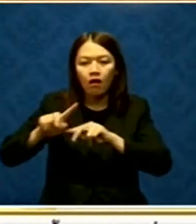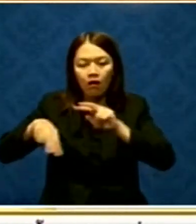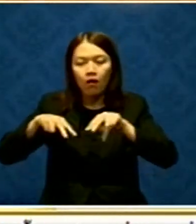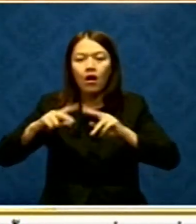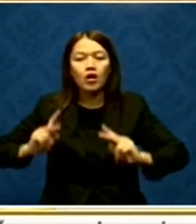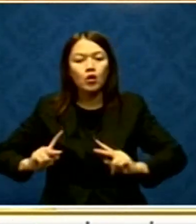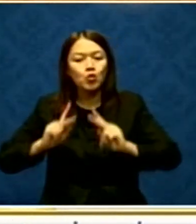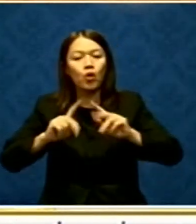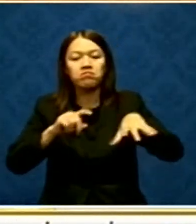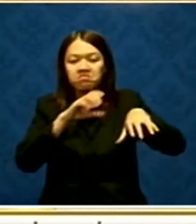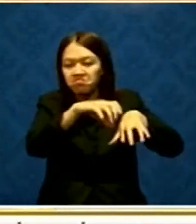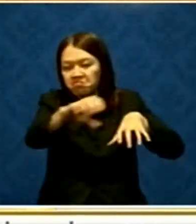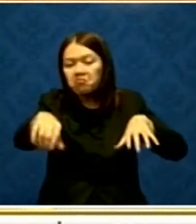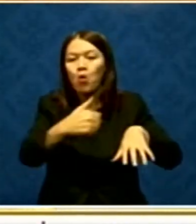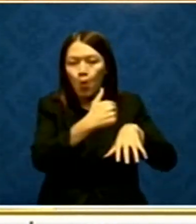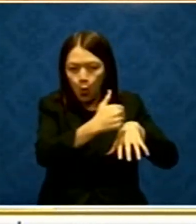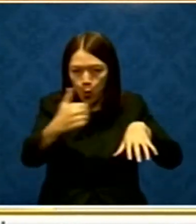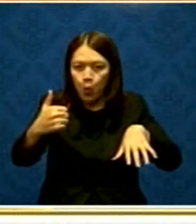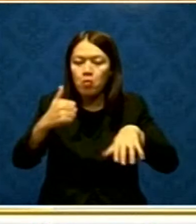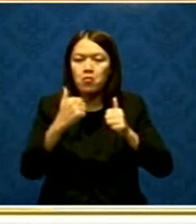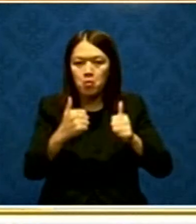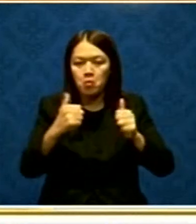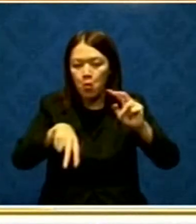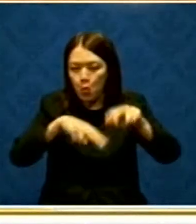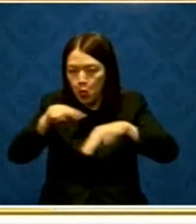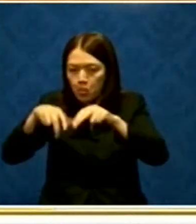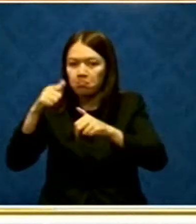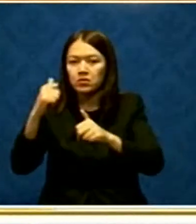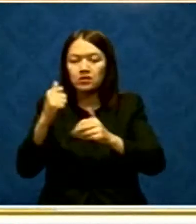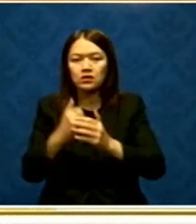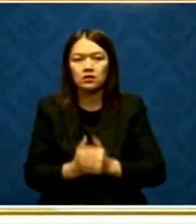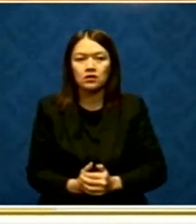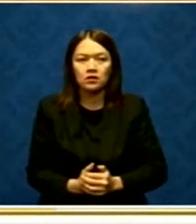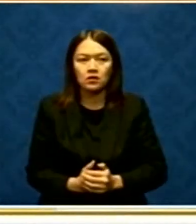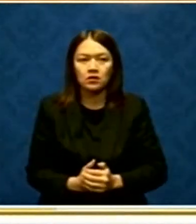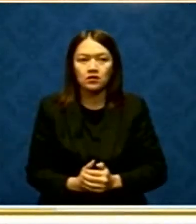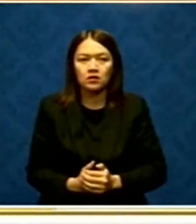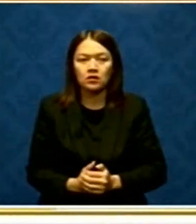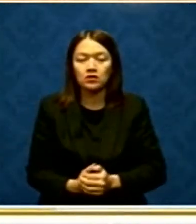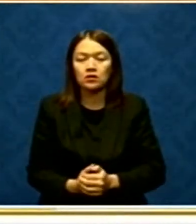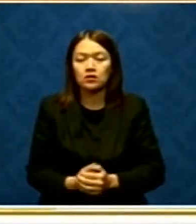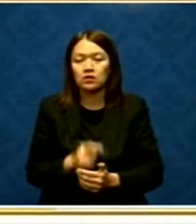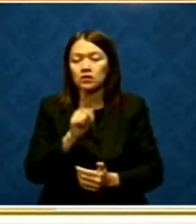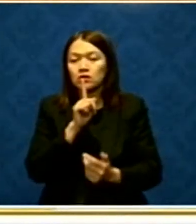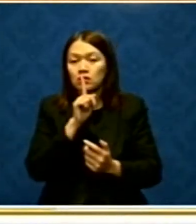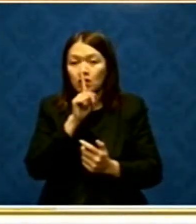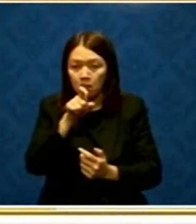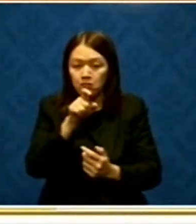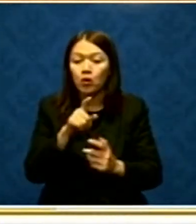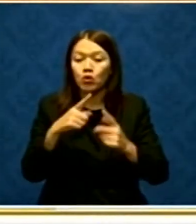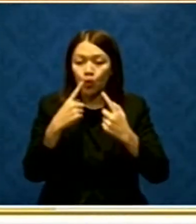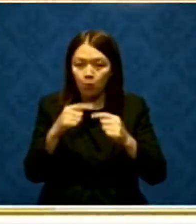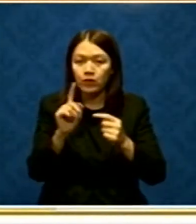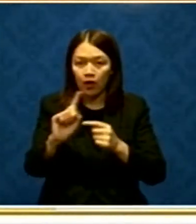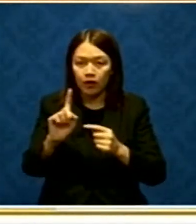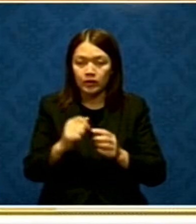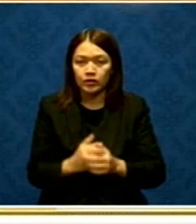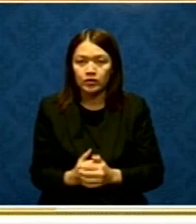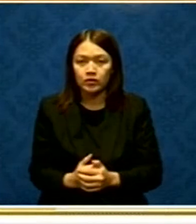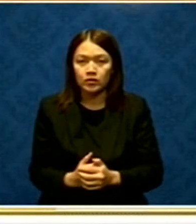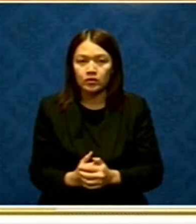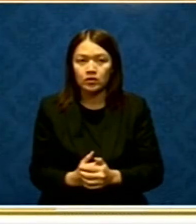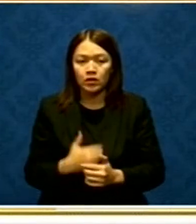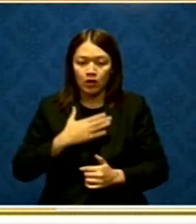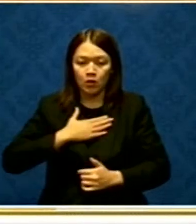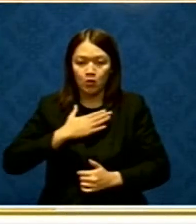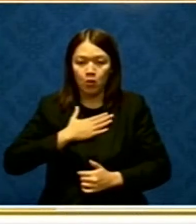กกระทรวงเนี่ยก็จะเป็นผลดีก่อนจะตอบคำถามก็ในเชิงเกริ่นว่า